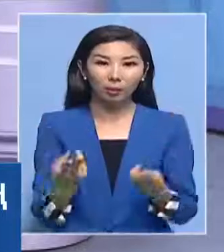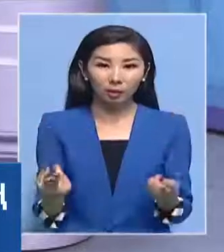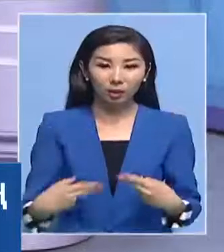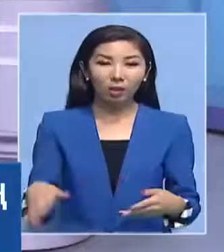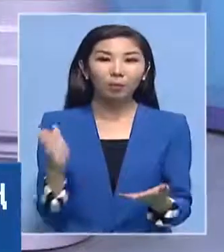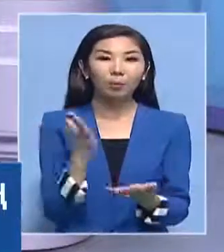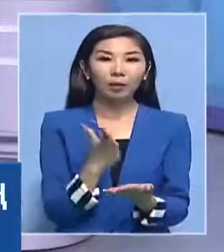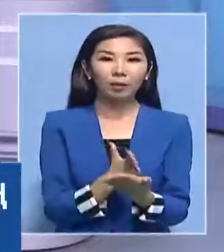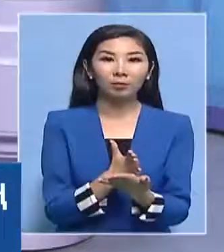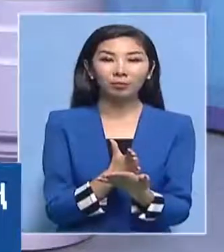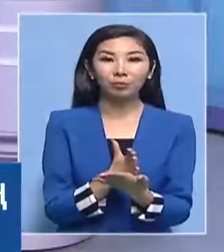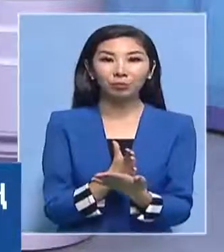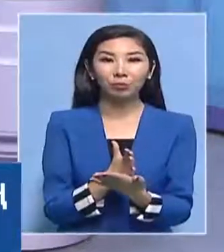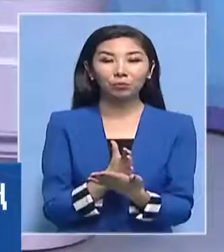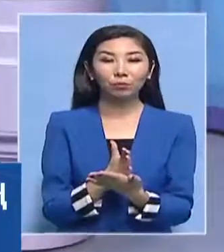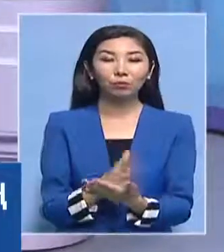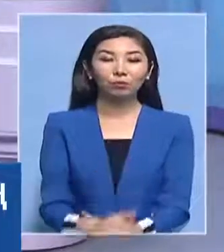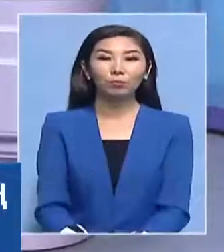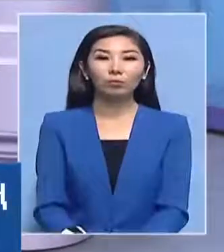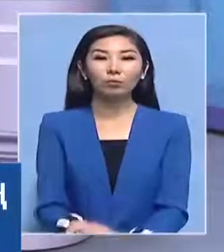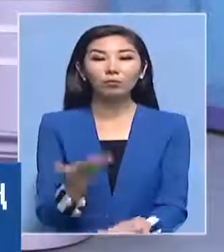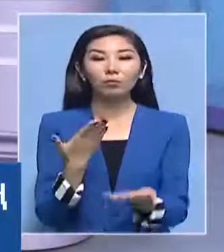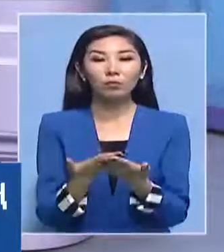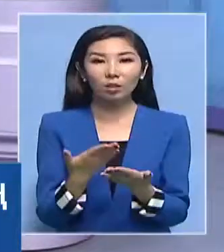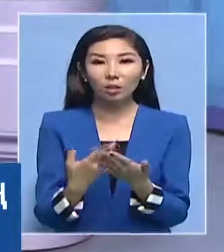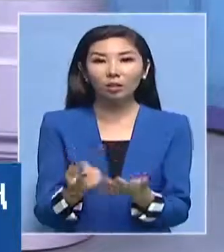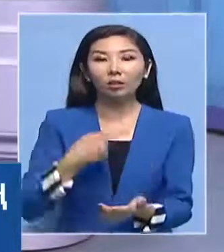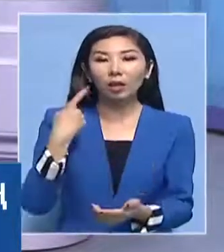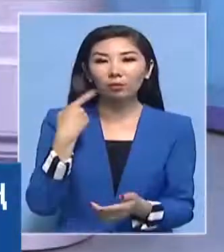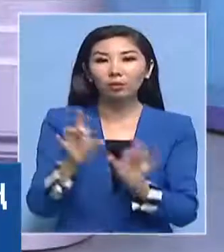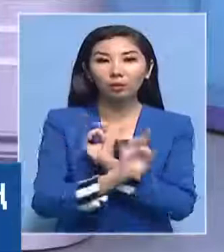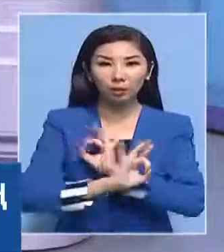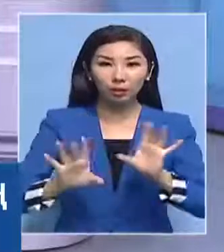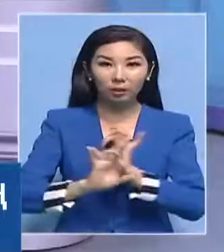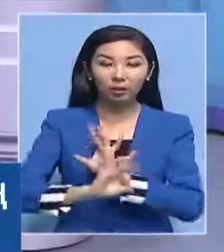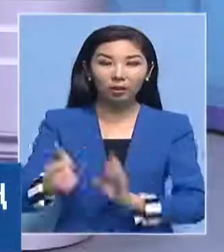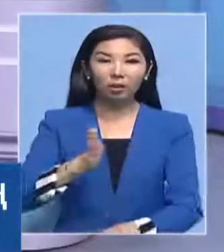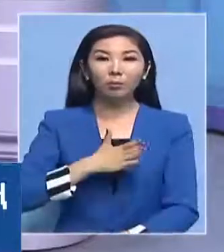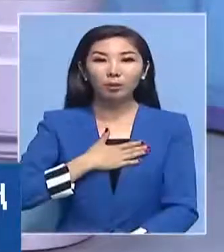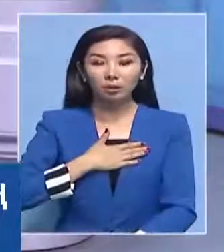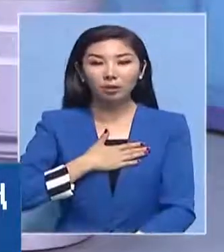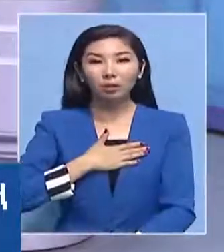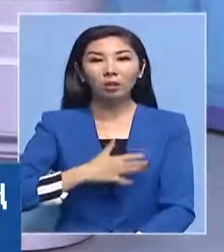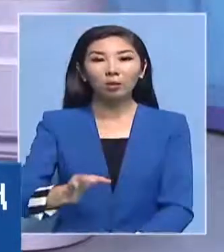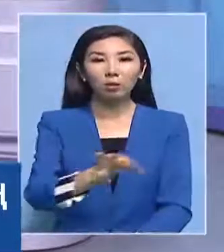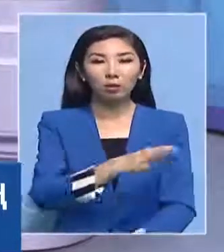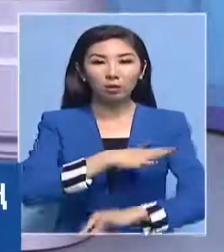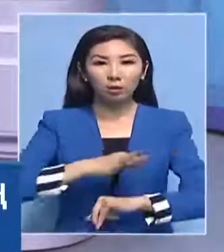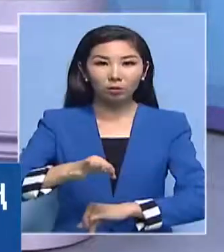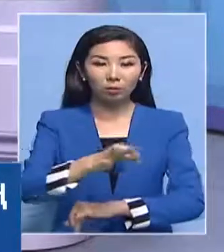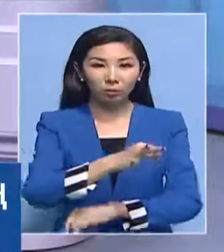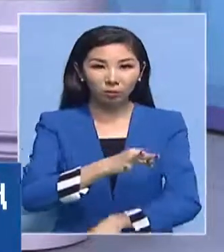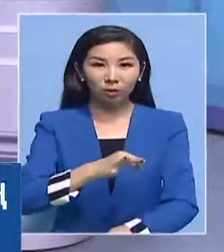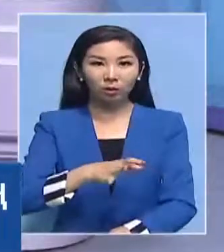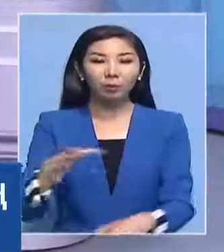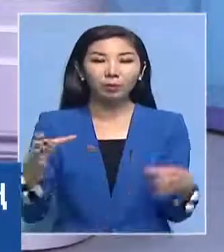бар. Енді жаңа мысал ретінде айтып кетсем, біздің мына жаңа аумақтық территориалдық